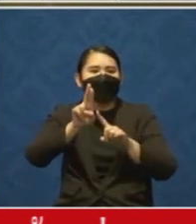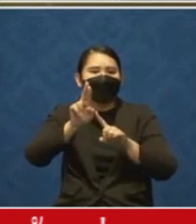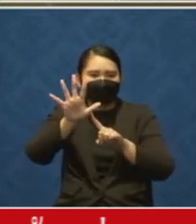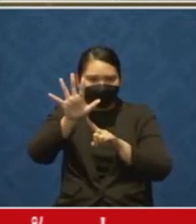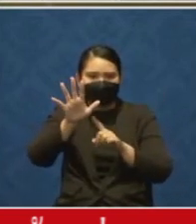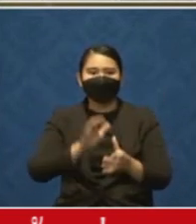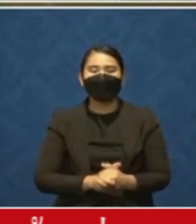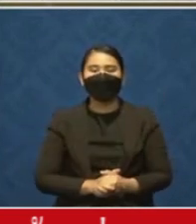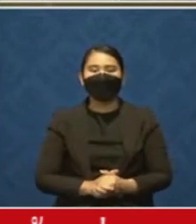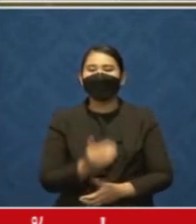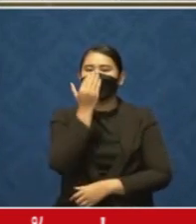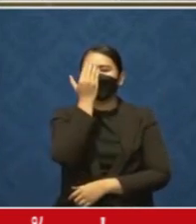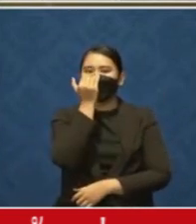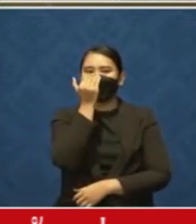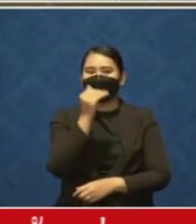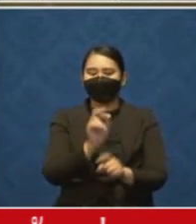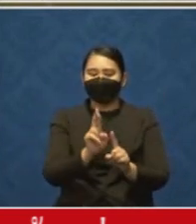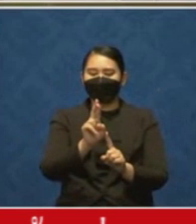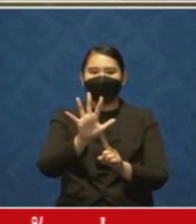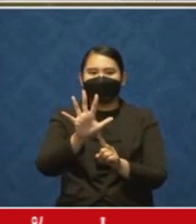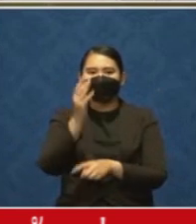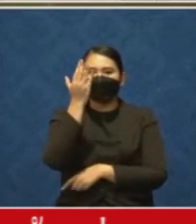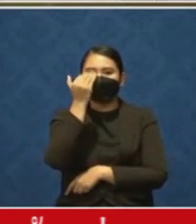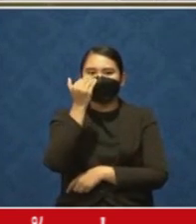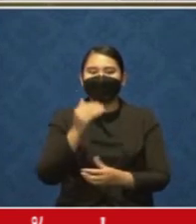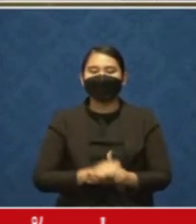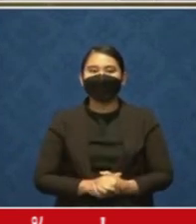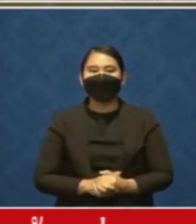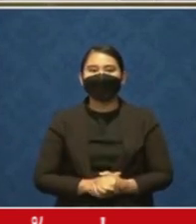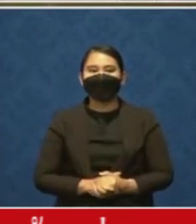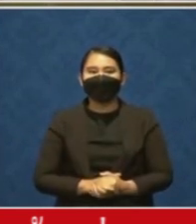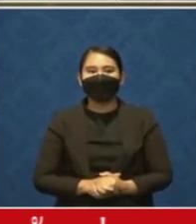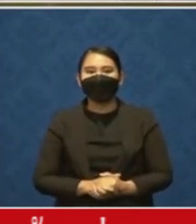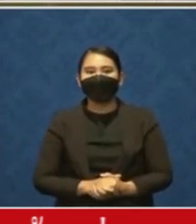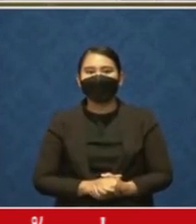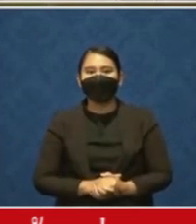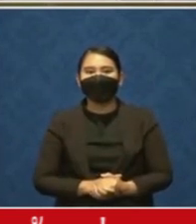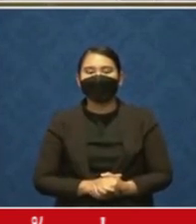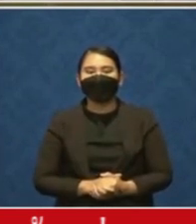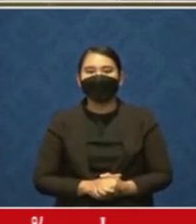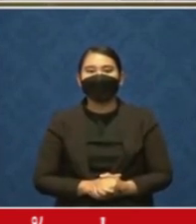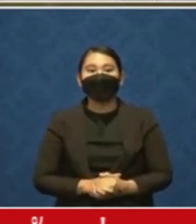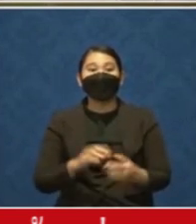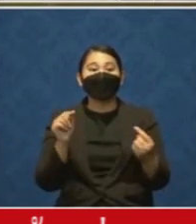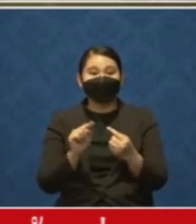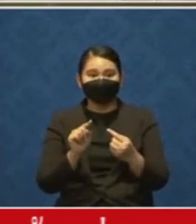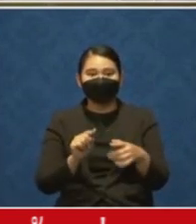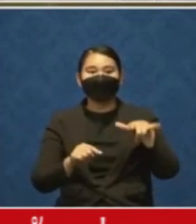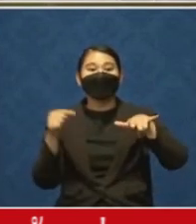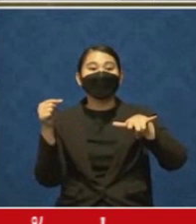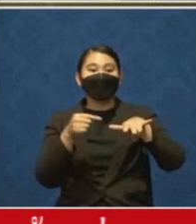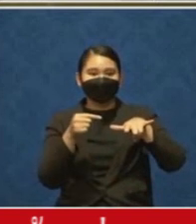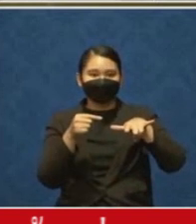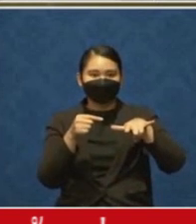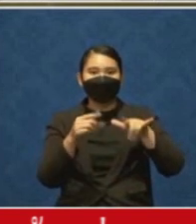ไมเขาถึงเรียกว่าเป็นเจเนเรชันที่5คือเรื่องคุณภาพนะครับ